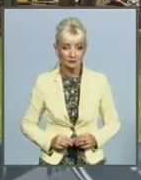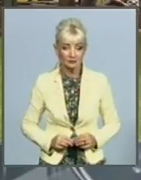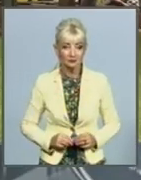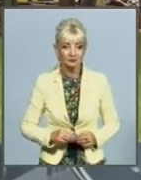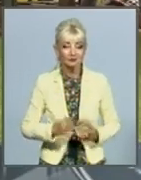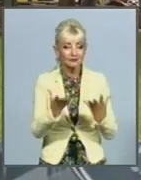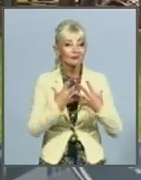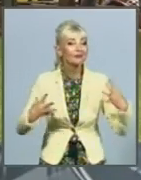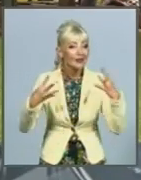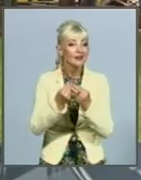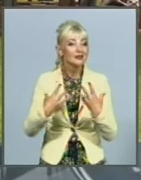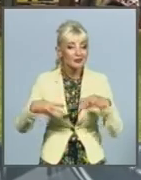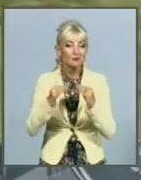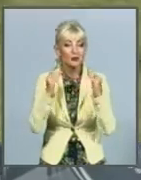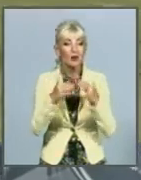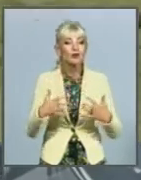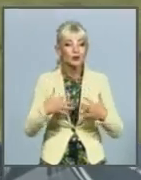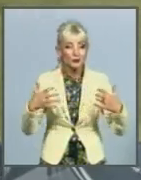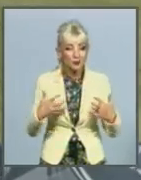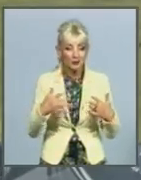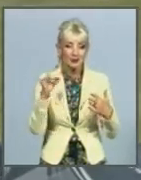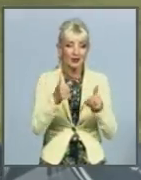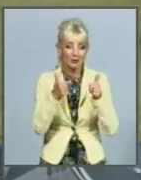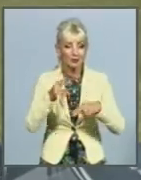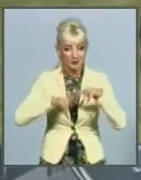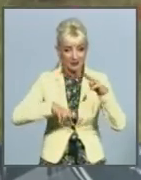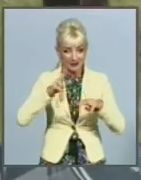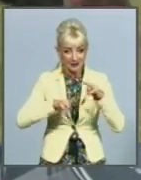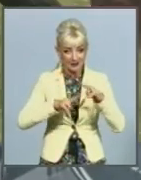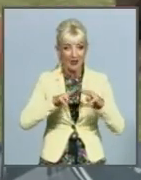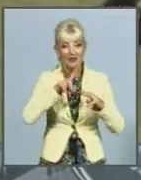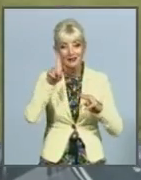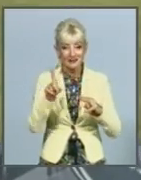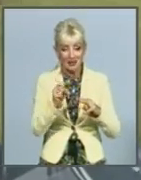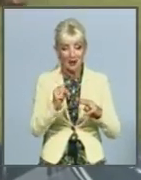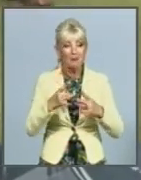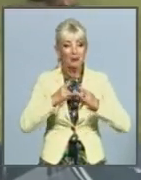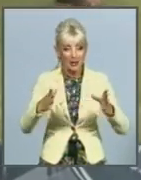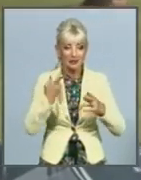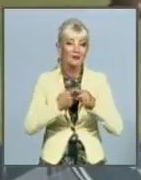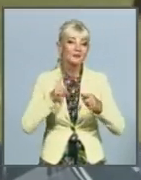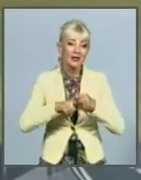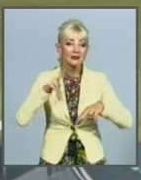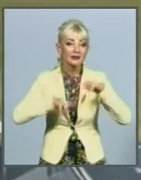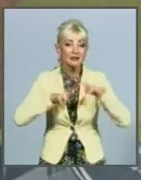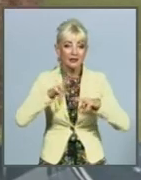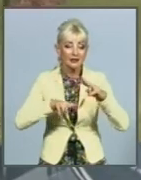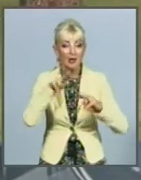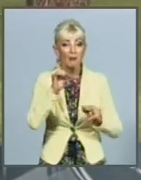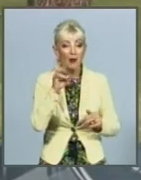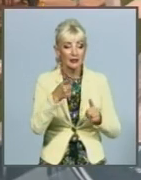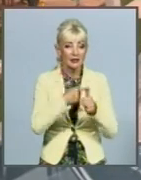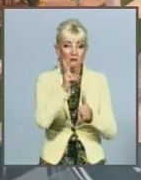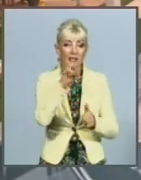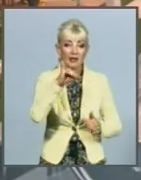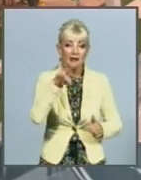Цілими родинами, з домашніми улюбленцями та з гарним настроєм за порцією свята. Це атмосфера в парку імені Квітки